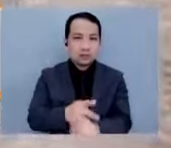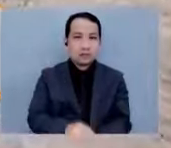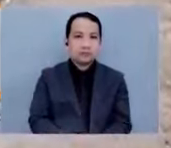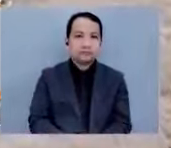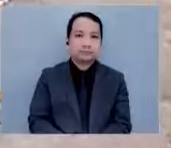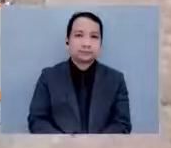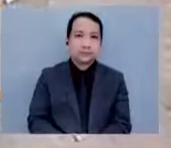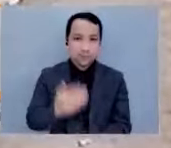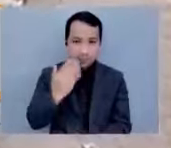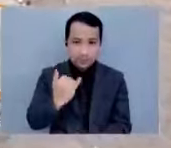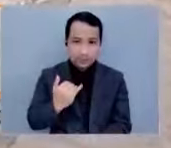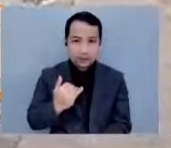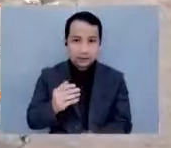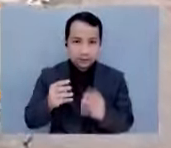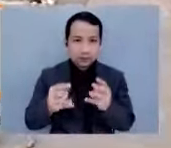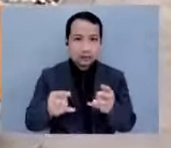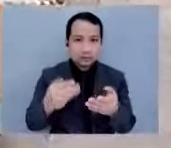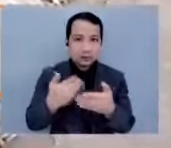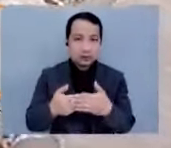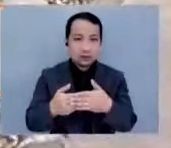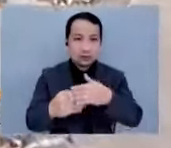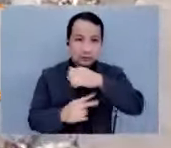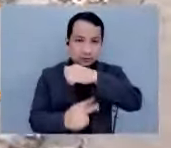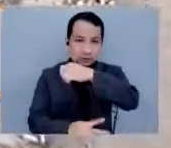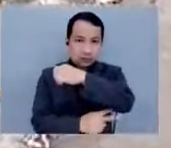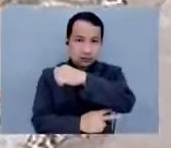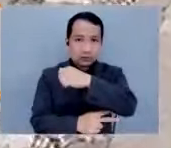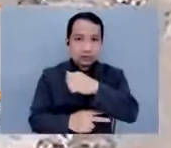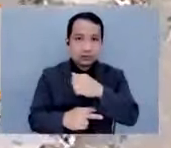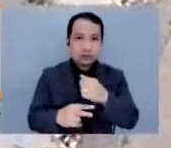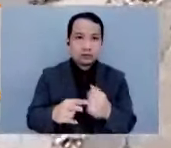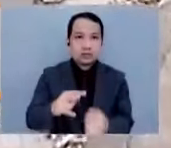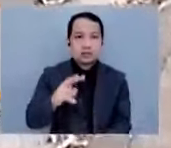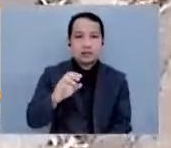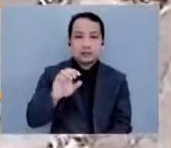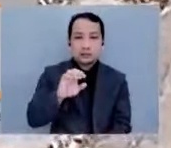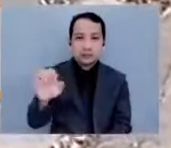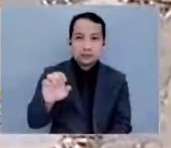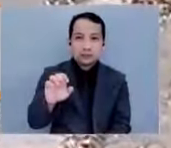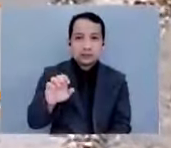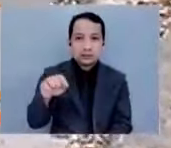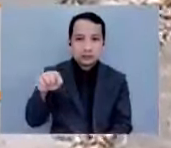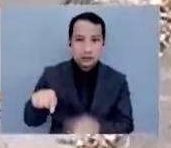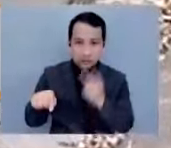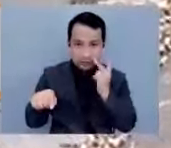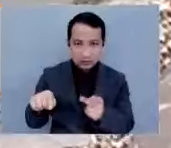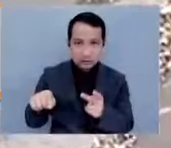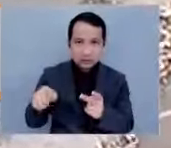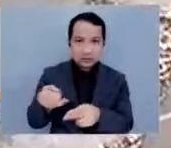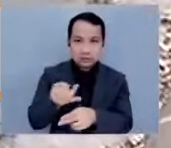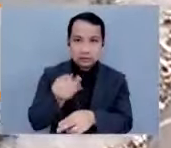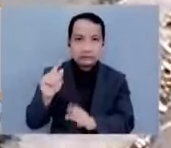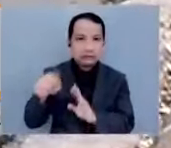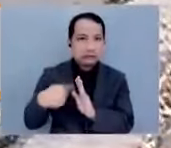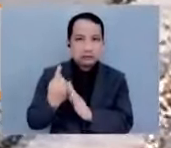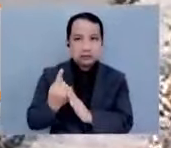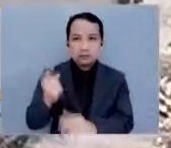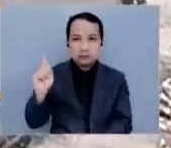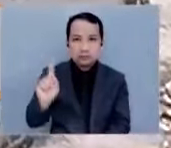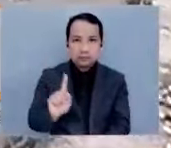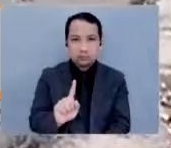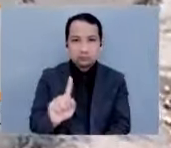ito ng kalsada malapit sa tulay na sakop ng barangay Pag-ulingin East, namata ng biktima na ilang oras ng palakad-lakad at